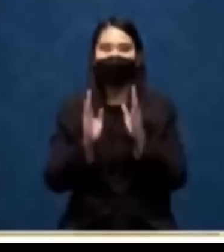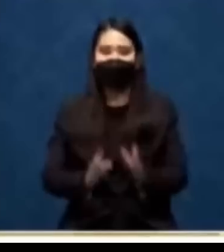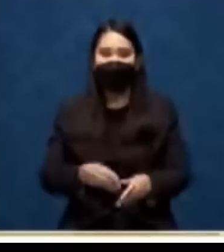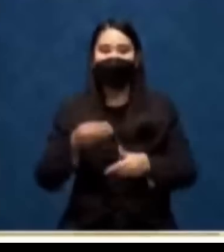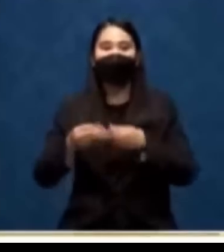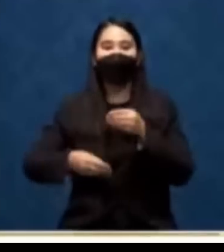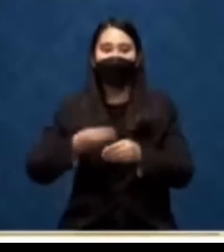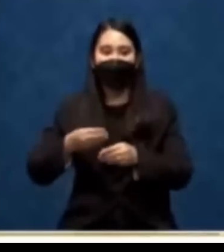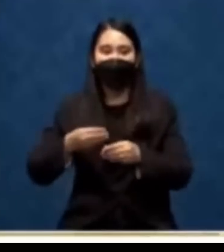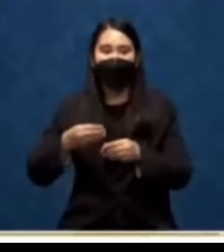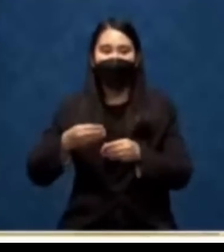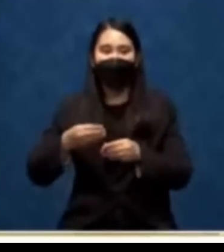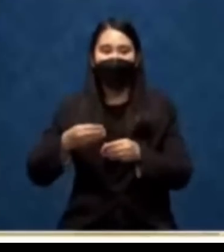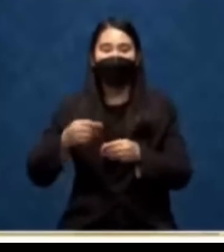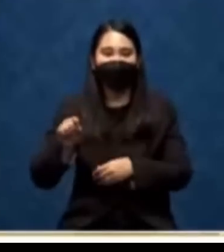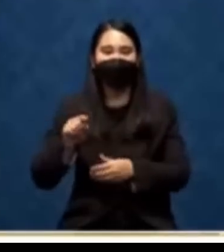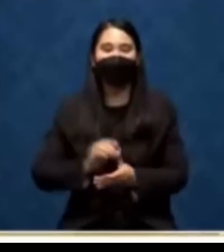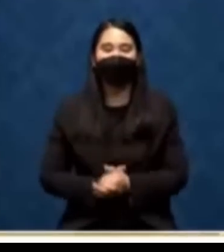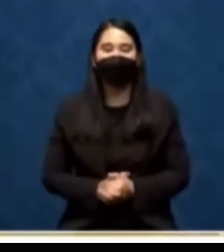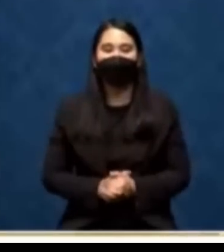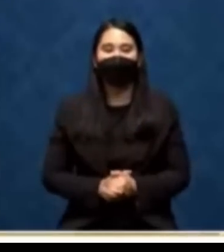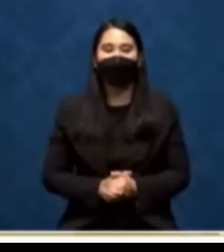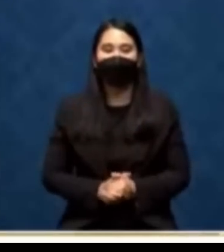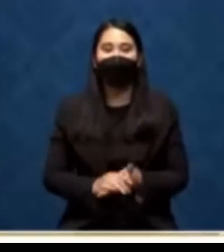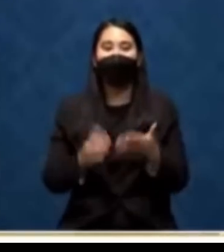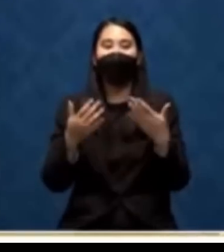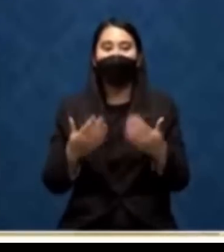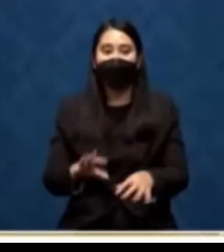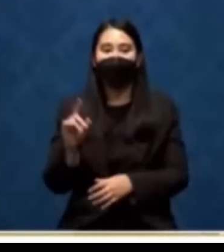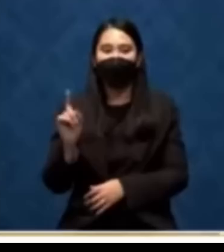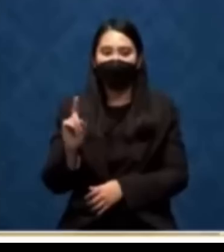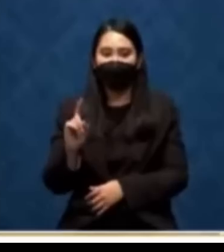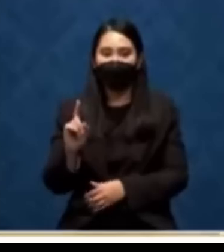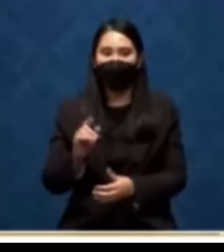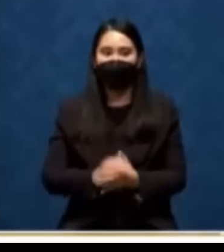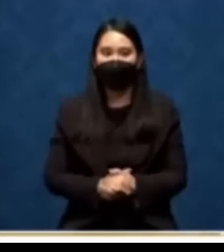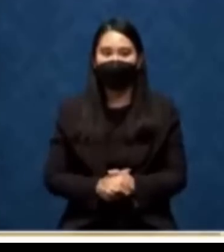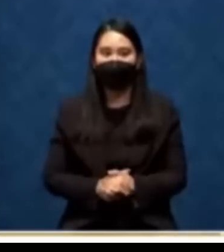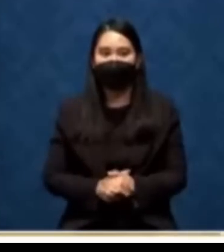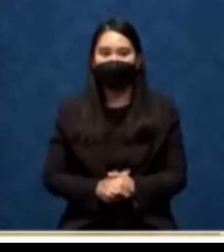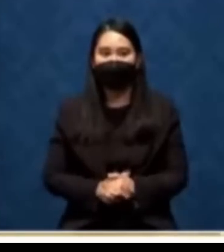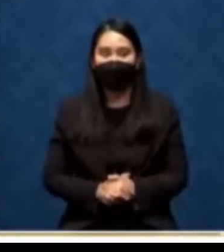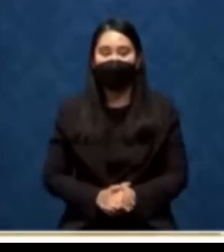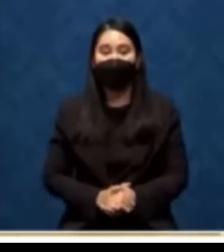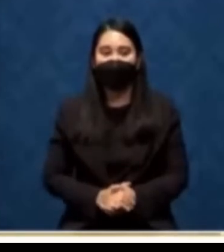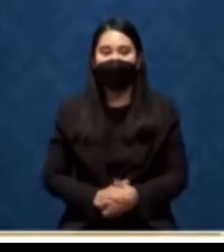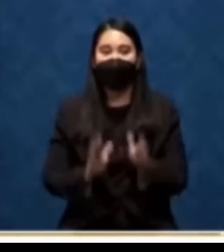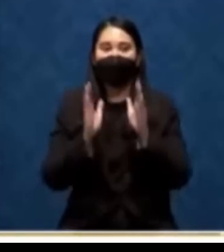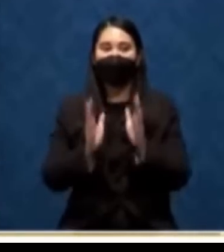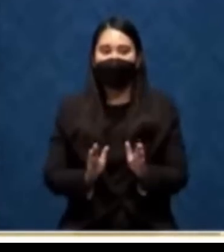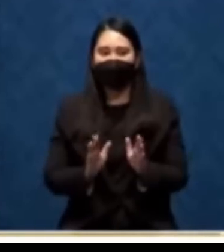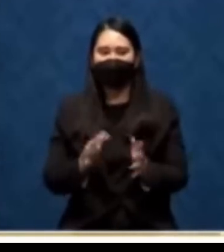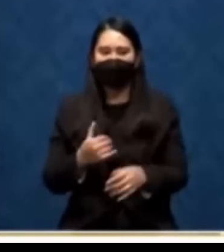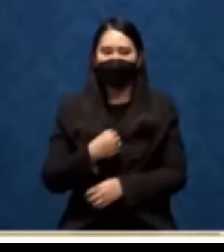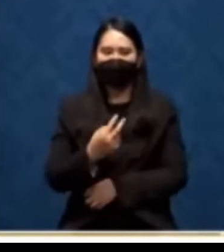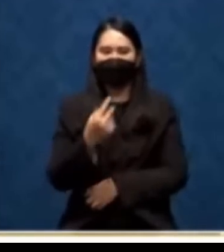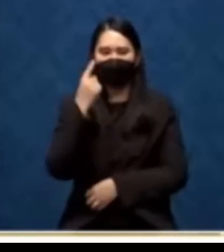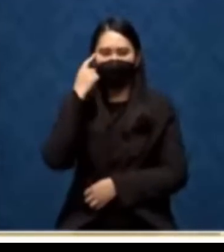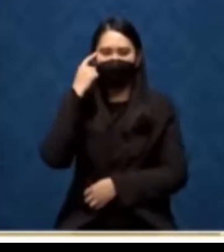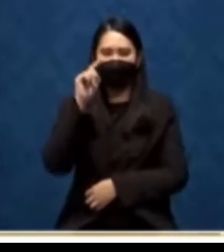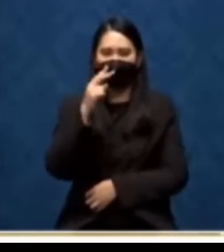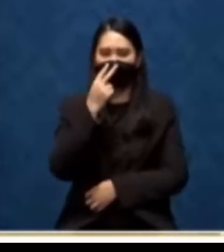างเสือจื้อเจียงอีกทีหนึ่งแล้วแบบนี้คนที่ตกเป็นเหยื่อเขาจะมองสถาบันของเราอย่างไ